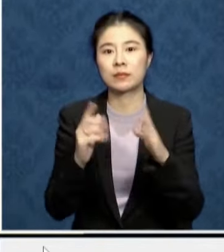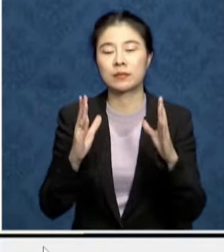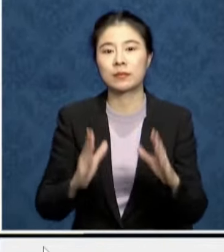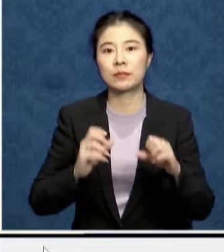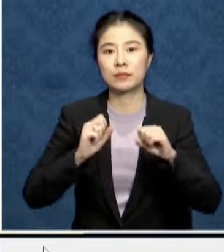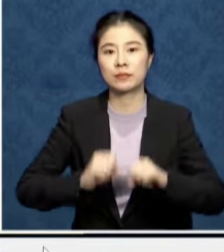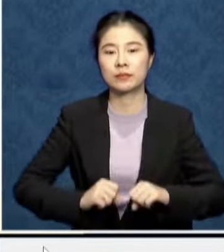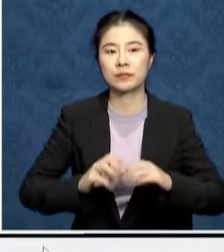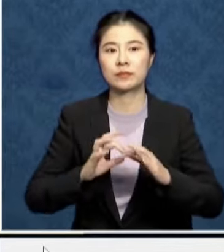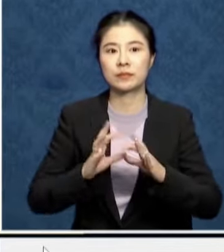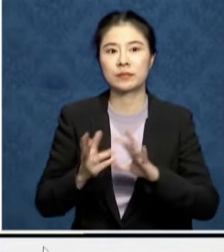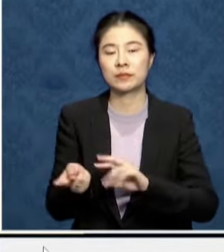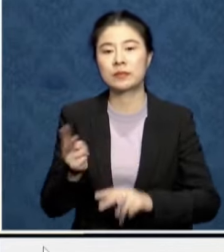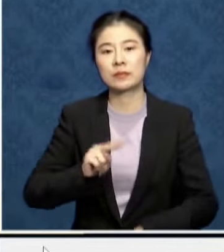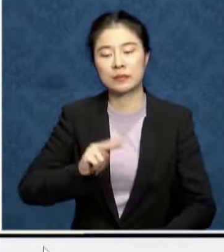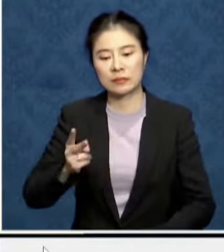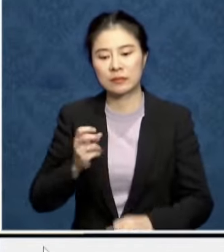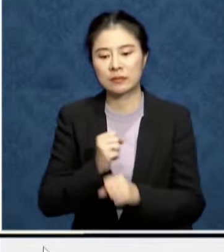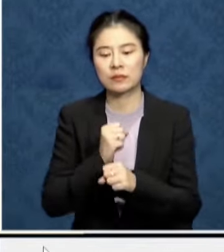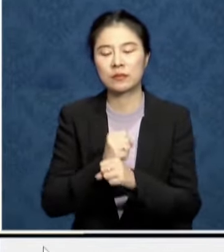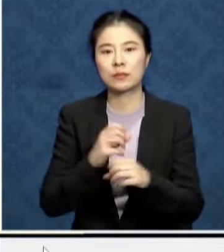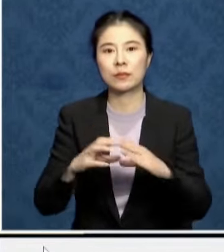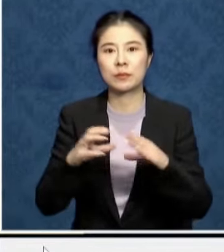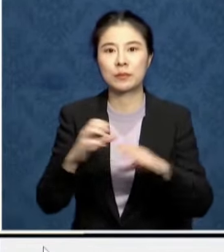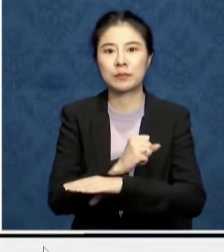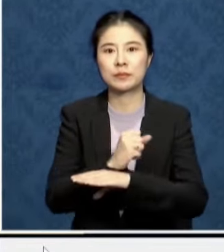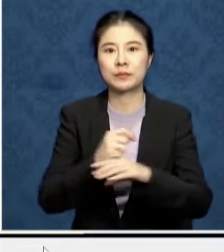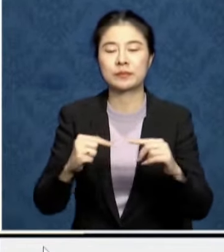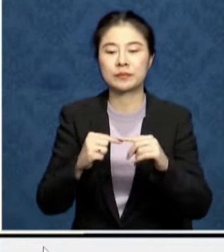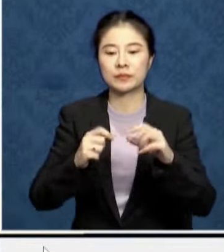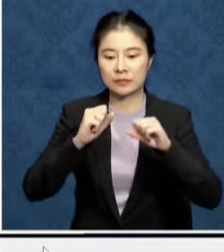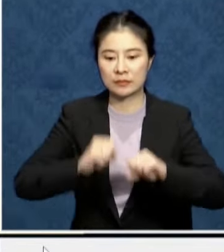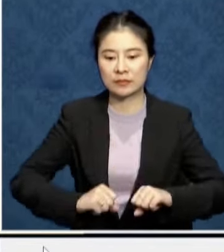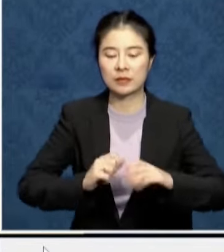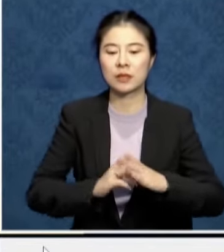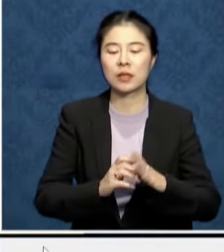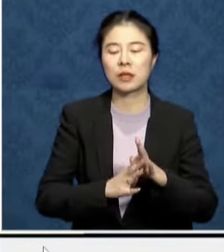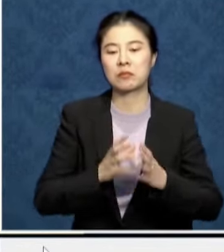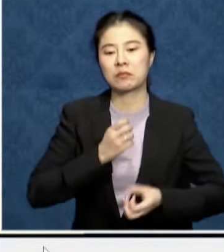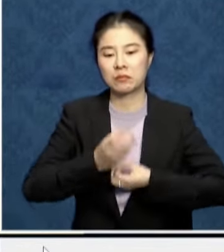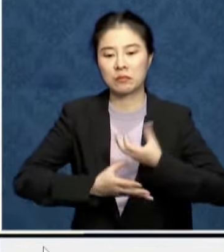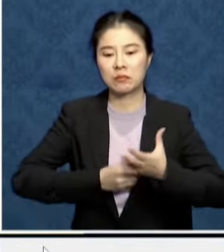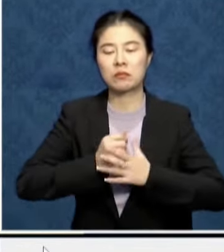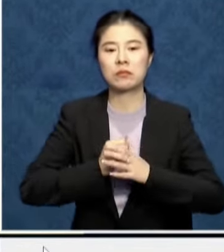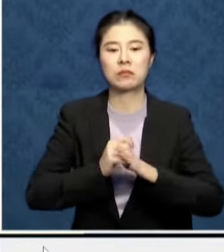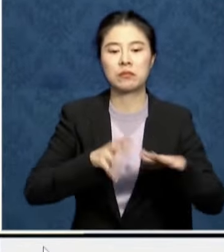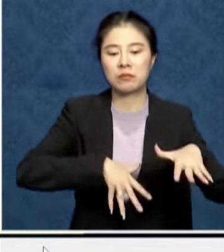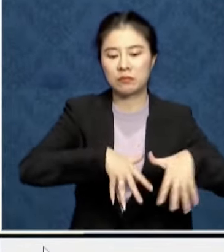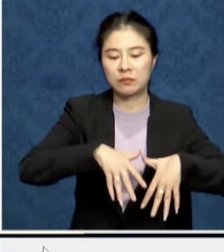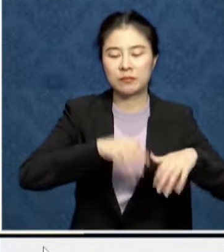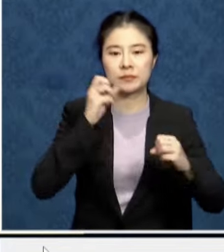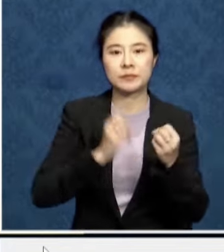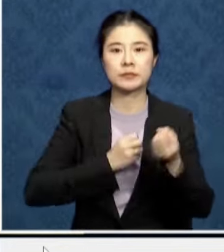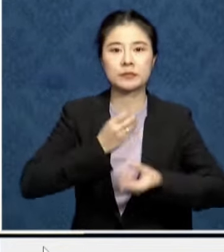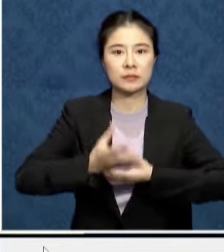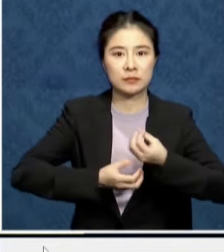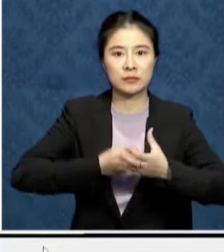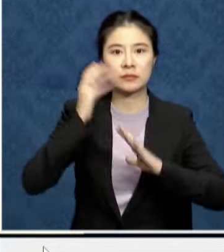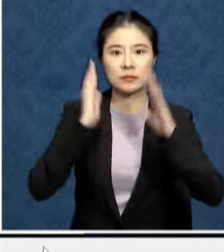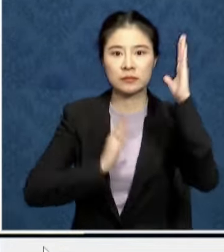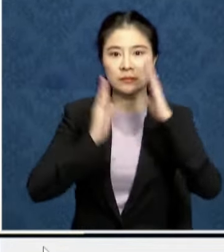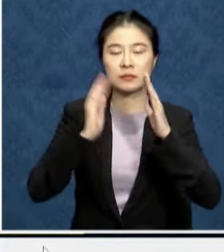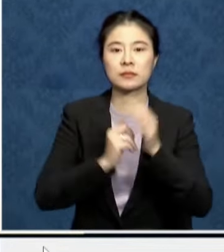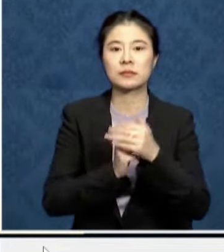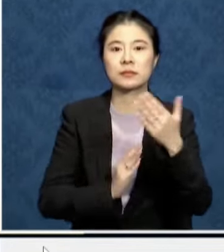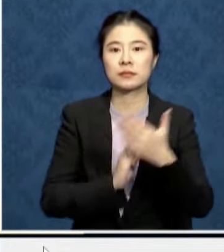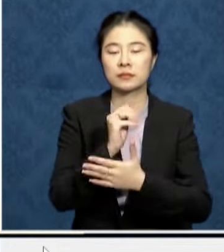ถูกจัดสำหรับประเด็นที่มันมีความสำคัญต่อบ้านเมืองประชามตินั้นก็จะถือว่าผ่านความเห็นชอบของประชาชนก็ต่อเมื่อผ่าน2